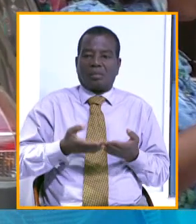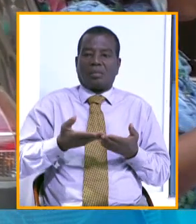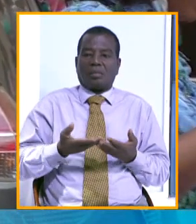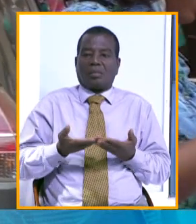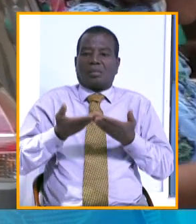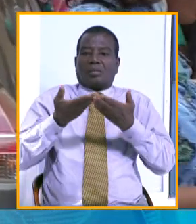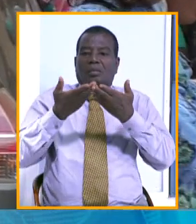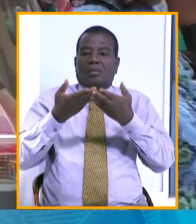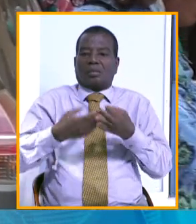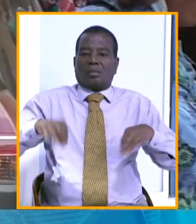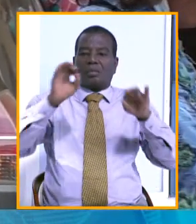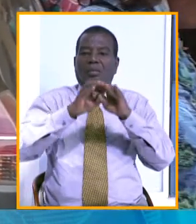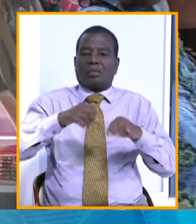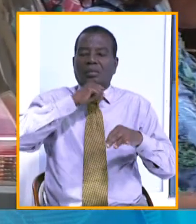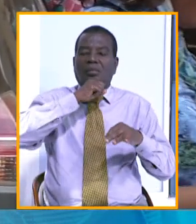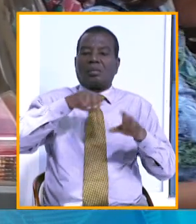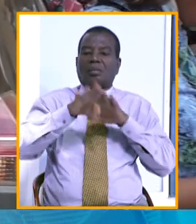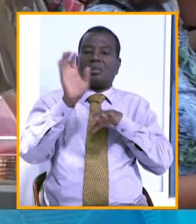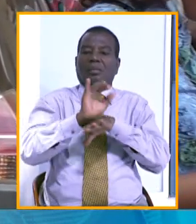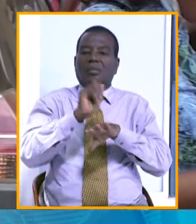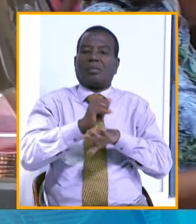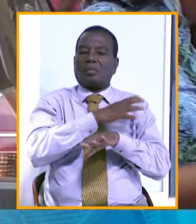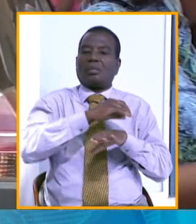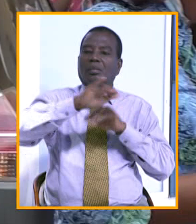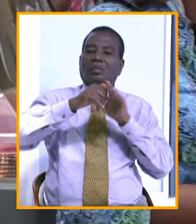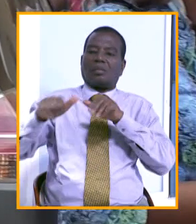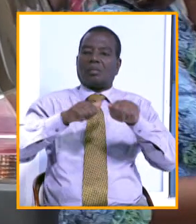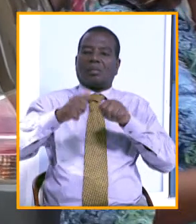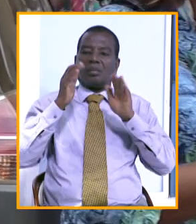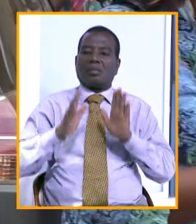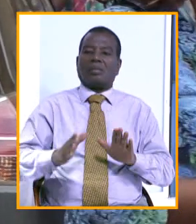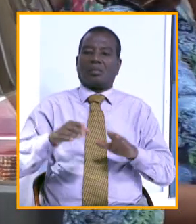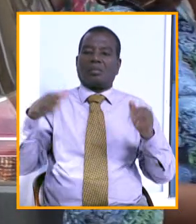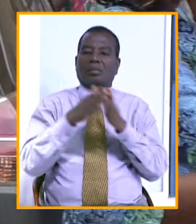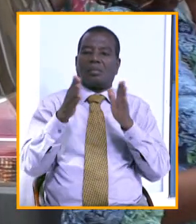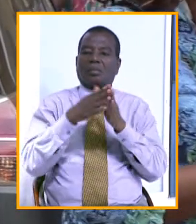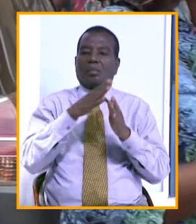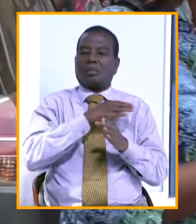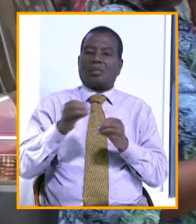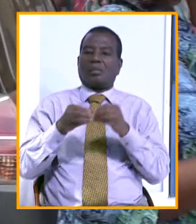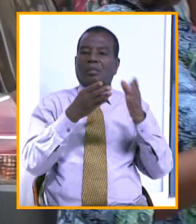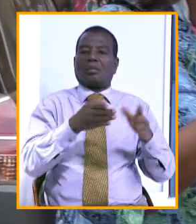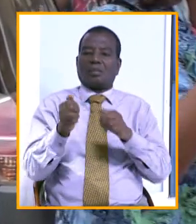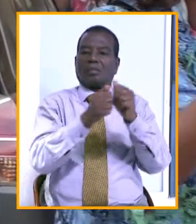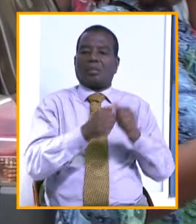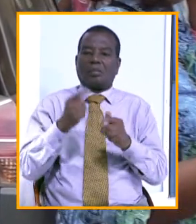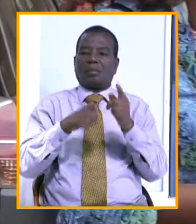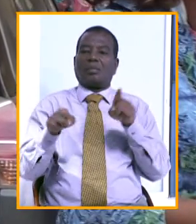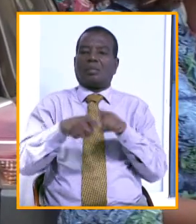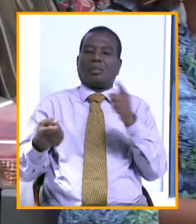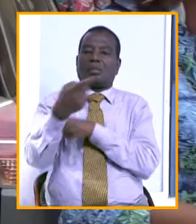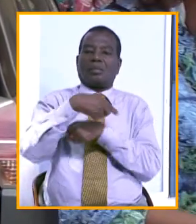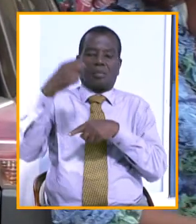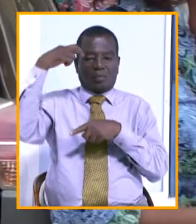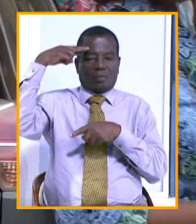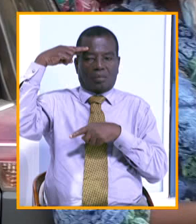important du secteur minier en Côte d'Ivoire. Et tous les acteurs se réunissent fréquemment et se mettent ensemble, comme aujourd'hui, pour